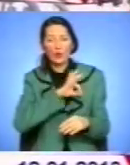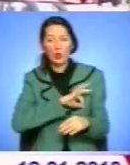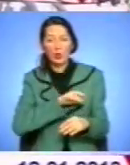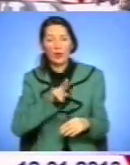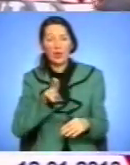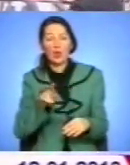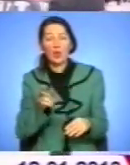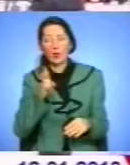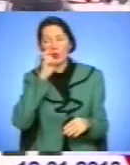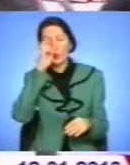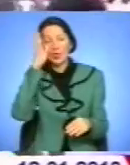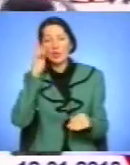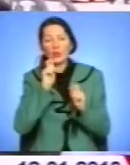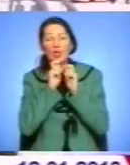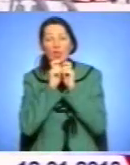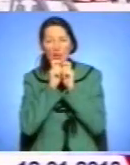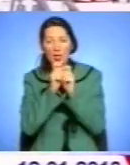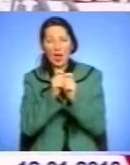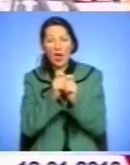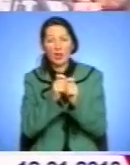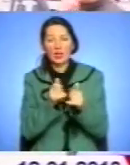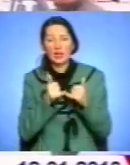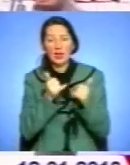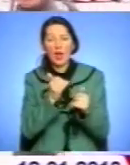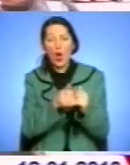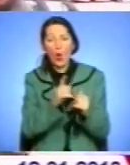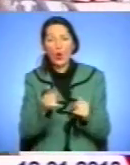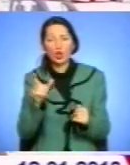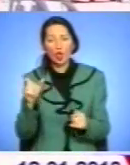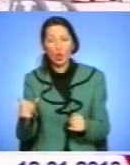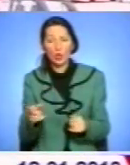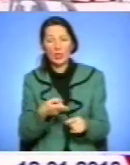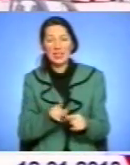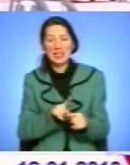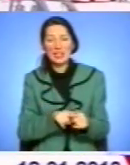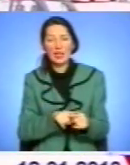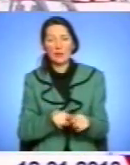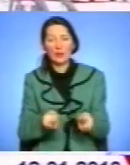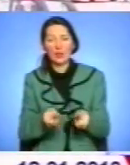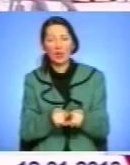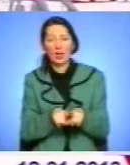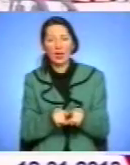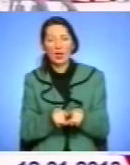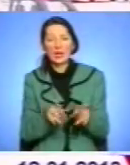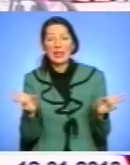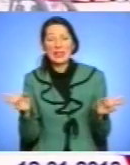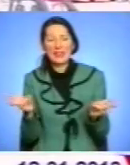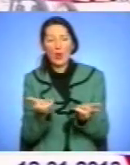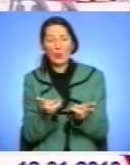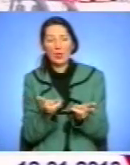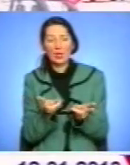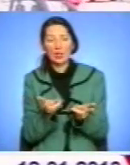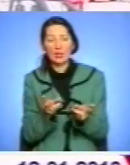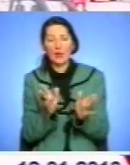якийсь божественний дар для кожної людини. Це така вже необхідність